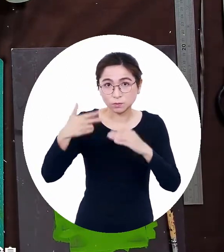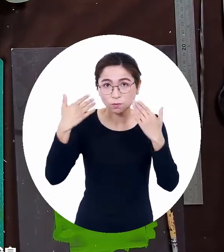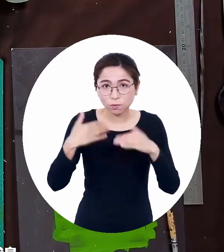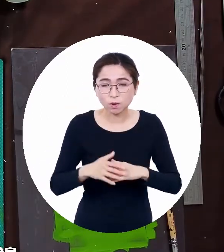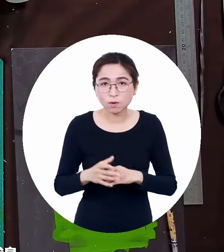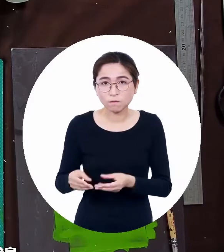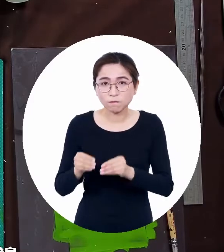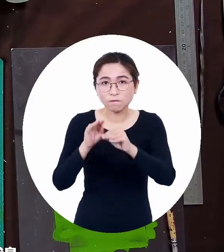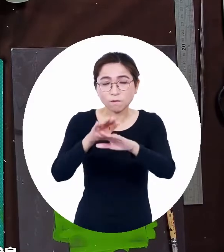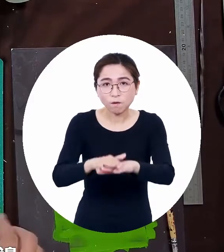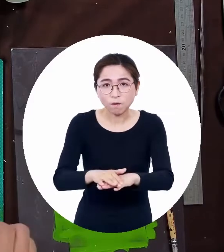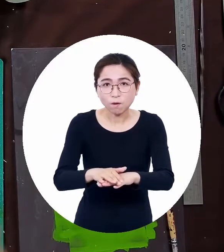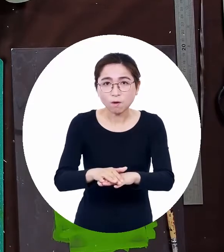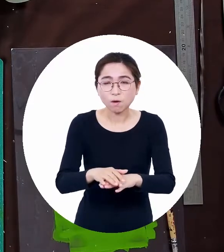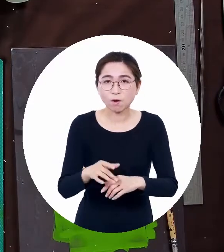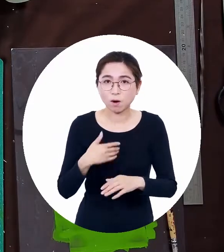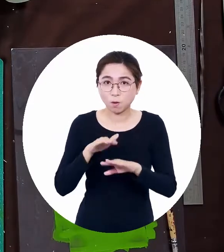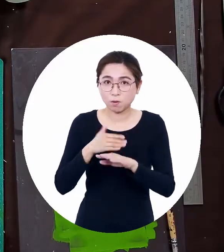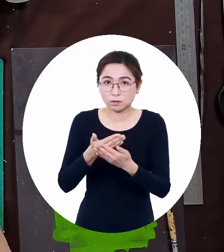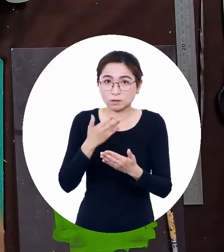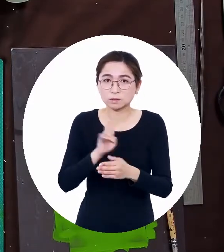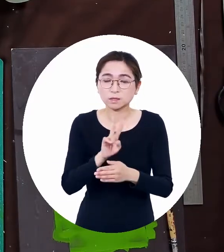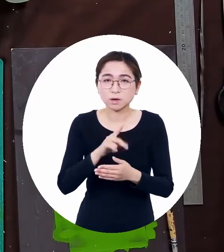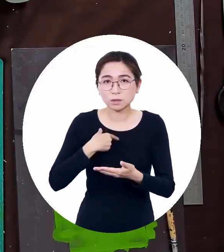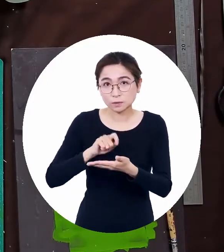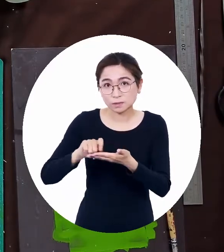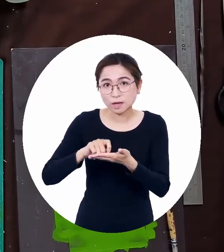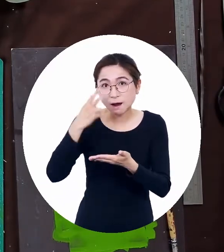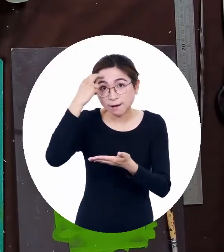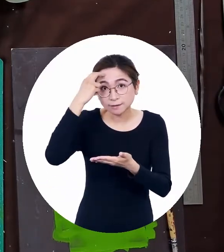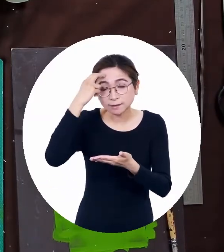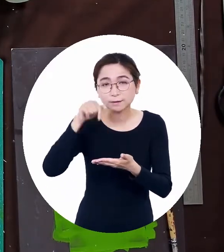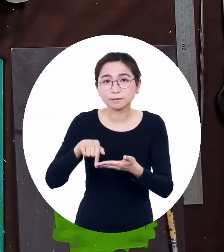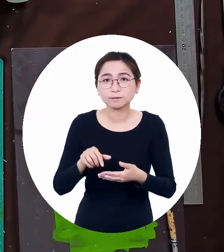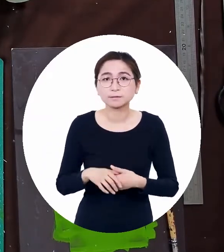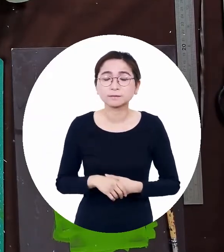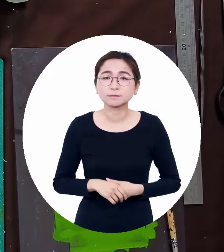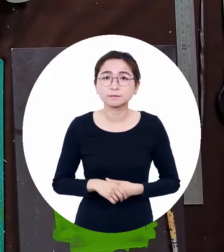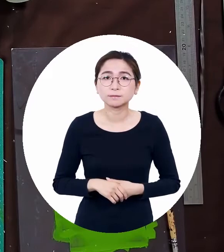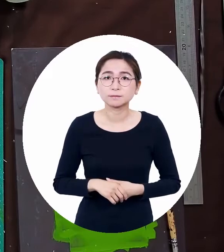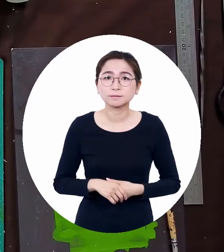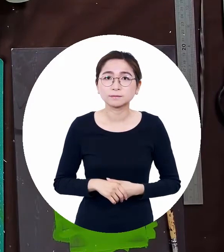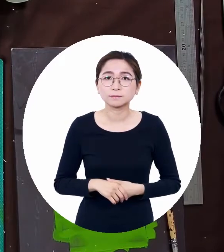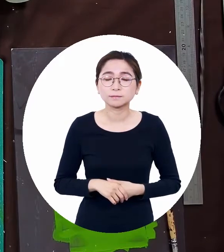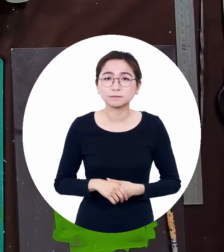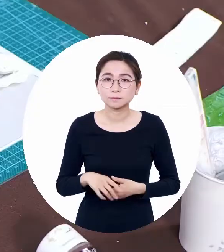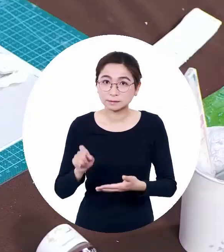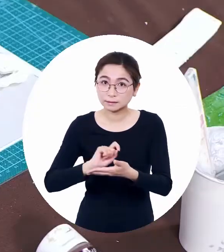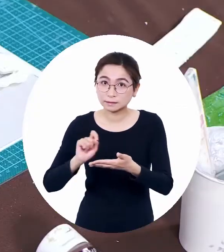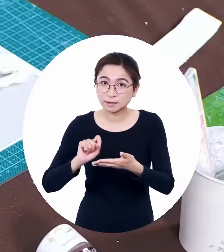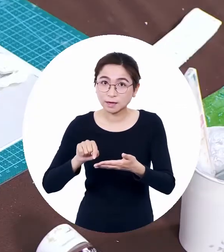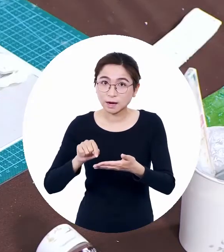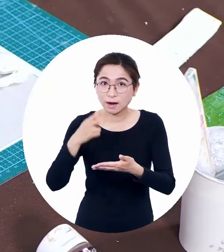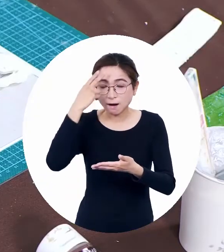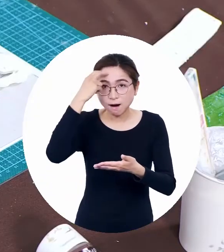啦，咁擺埋一邊。咁我哋後好似頭先咁啦，我寫低佢啦，依、這個黑色啦，係啦。咁我寫